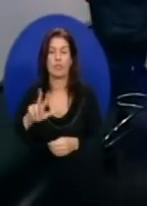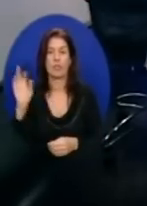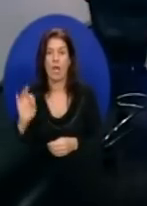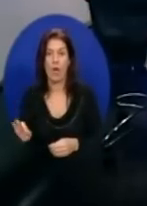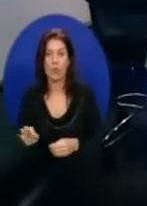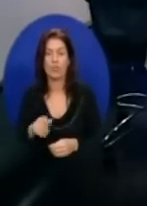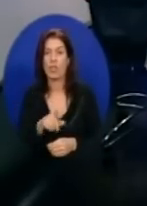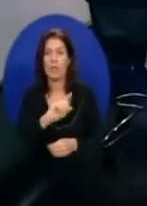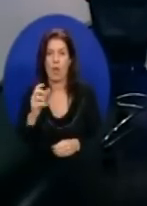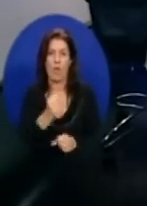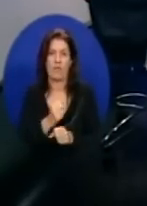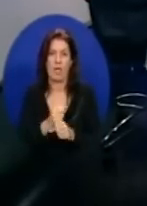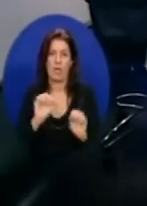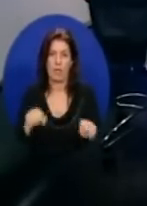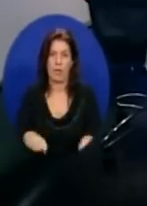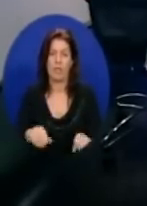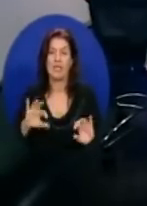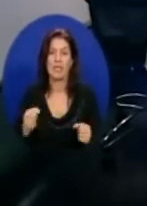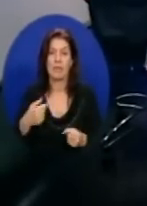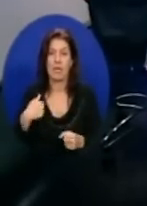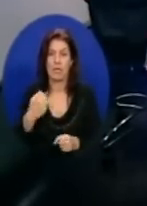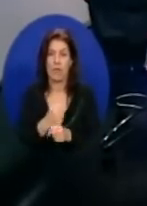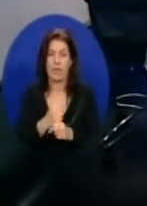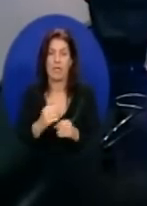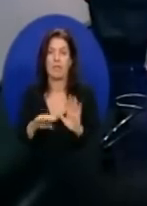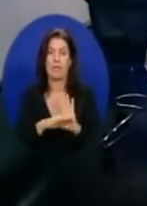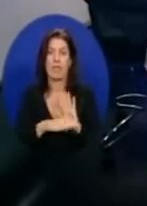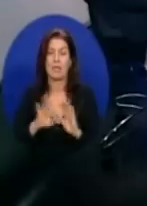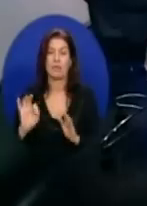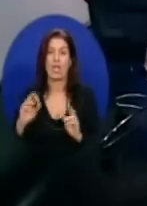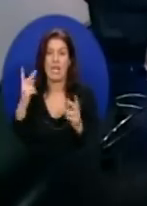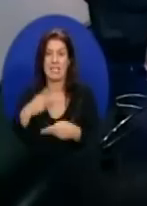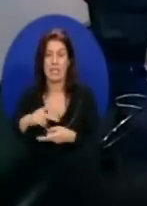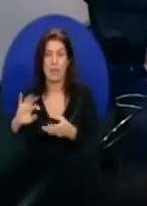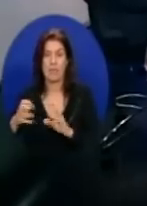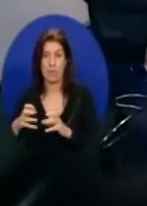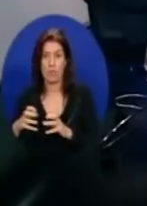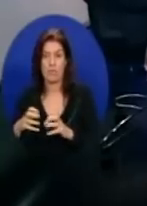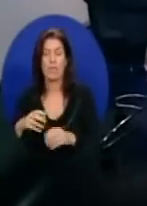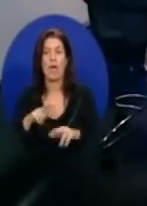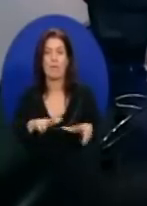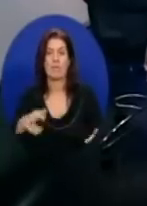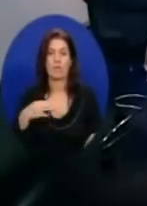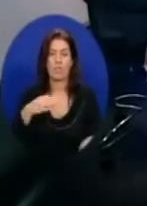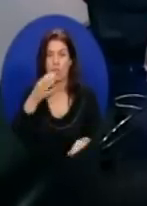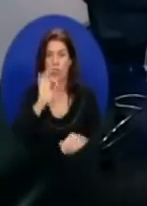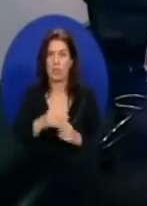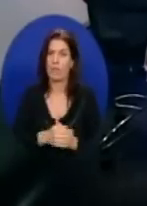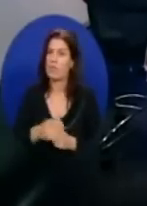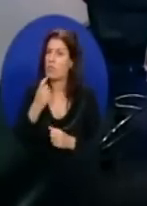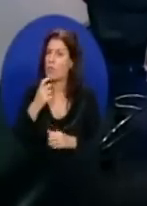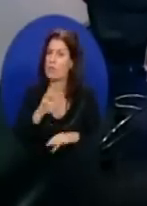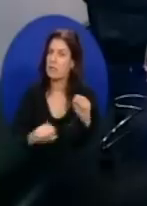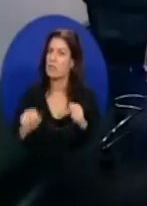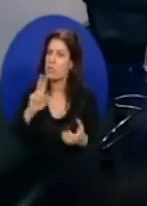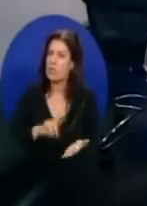קבלן. כלומר, אם אני עובדת בתנאים של הסכם קיבוצי, הסכם חתום, מצבי טוב יותר. זאת אומרת שצודקת בעצם ההסתדרות, שהתעסוקה הזאת